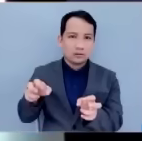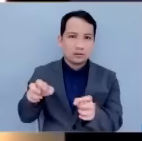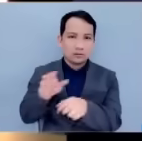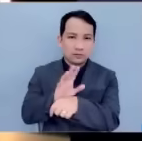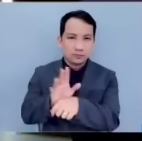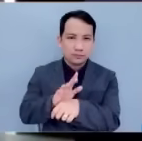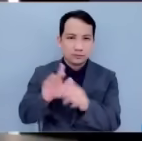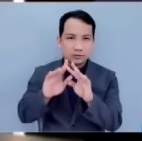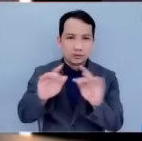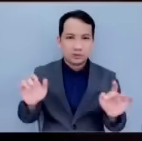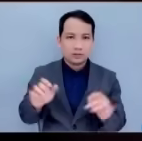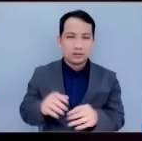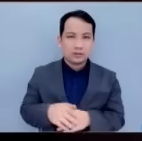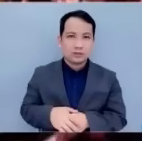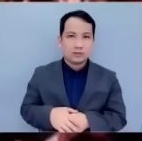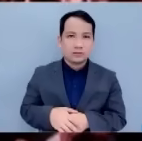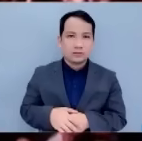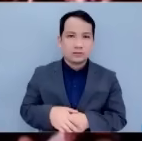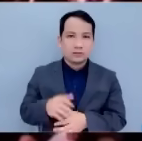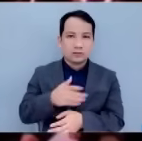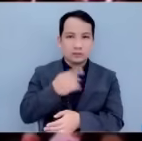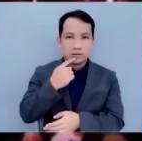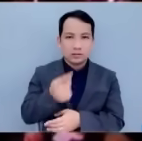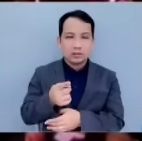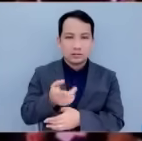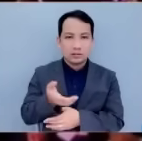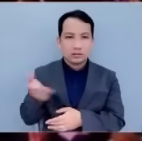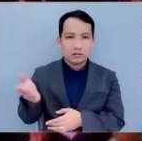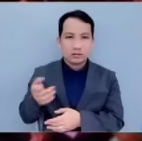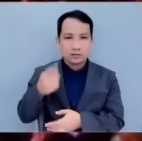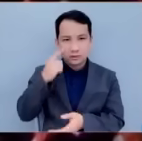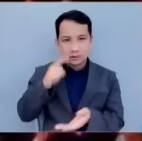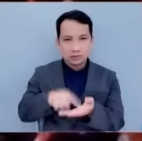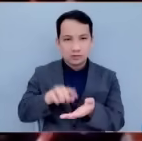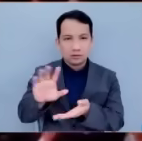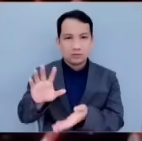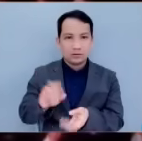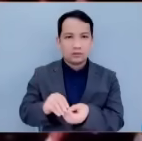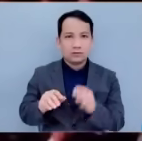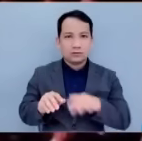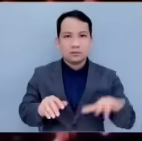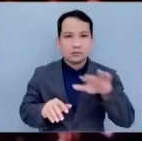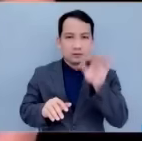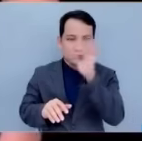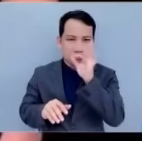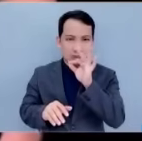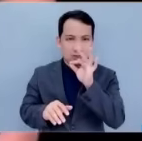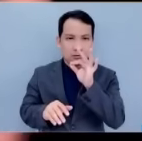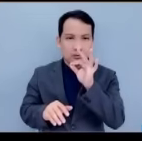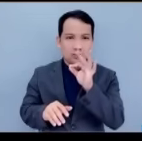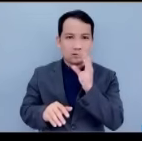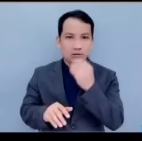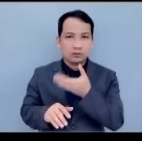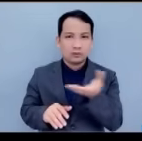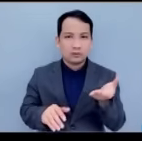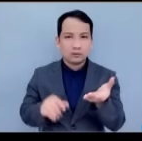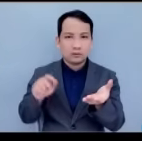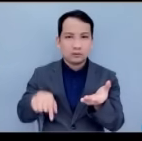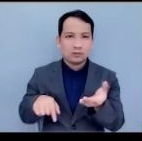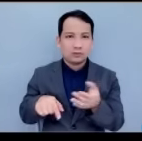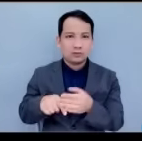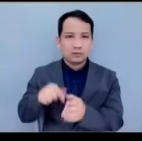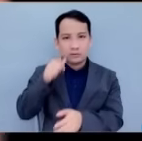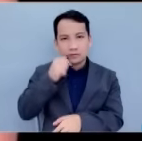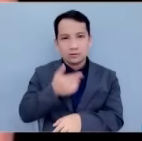I would like also to share this recognition to all the Filipinas who are here now, saluer to my daughter,